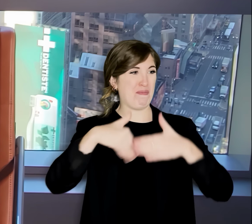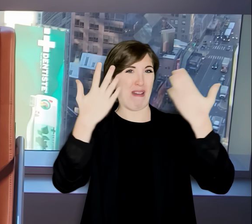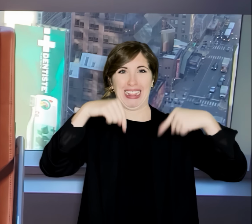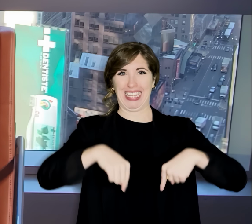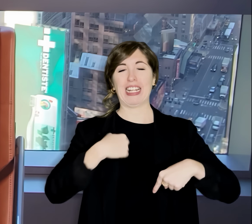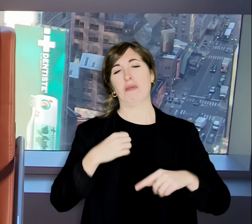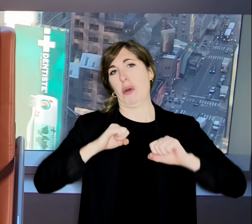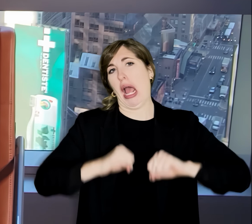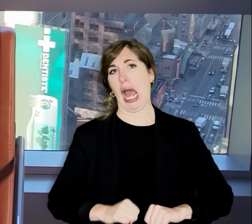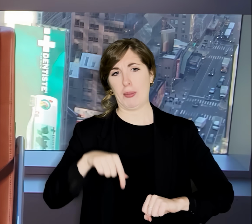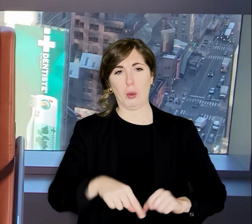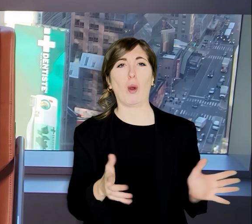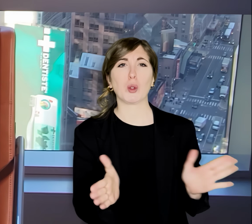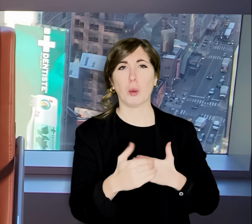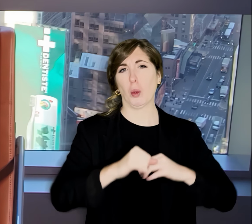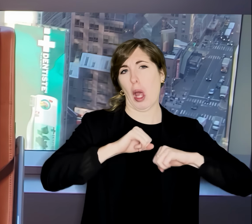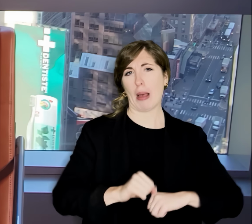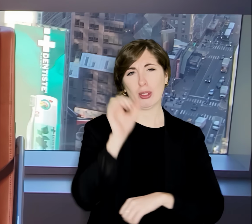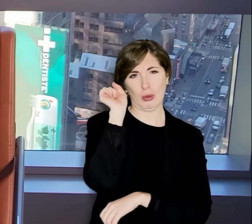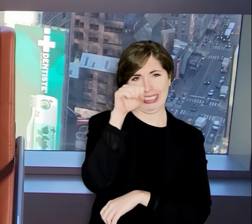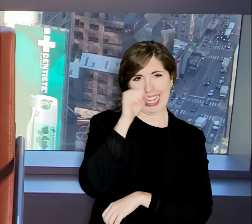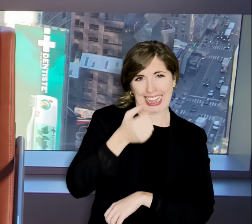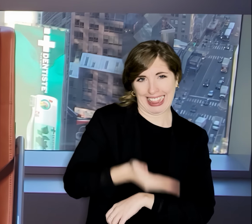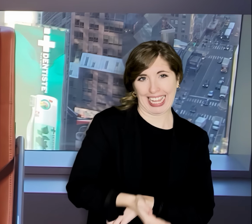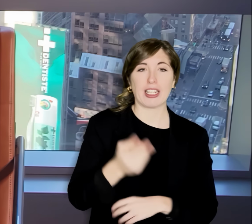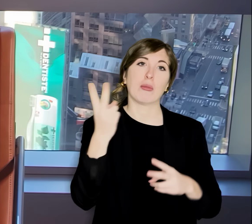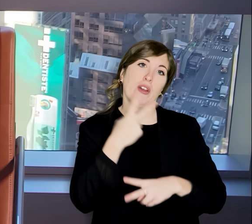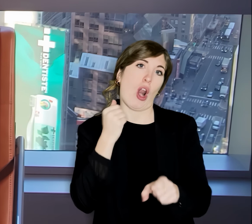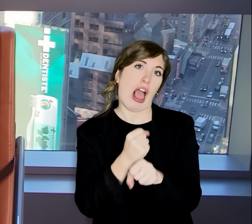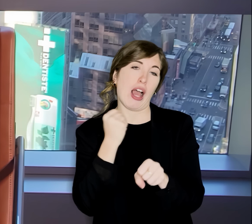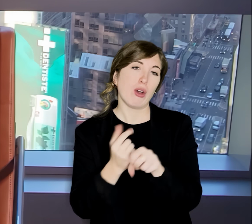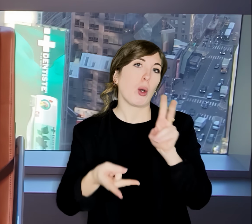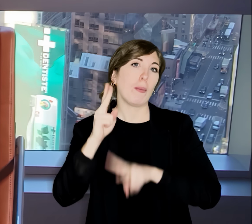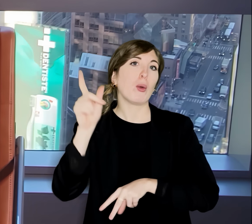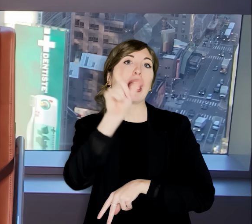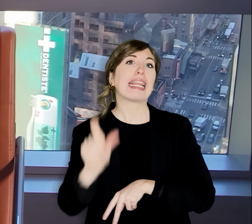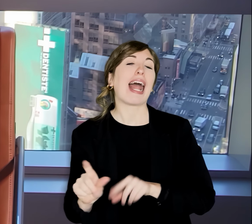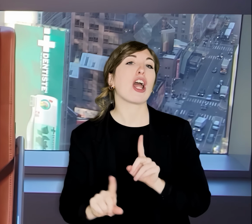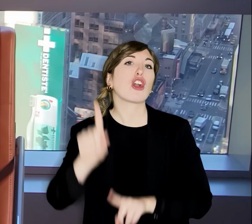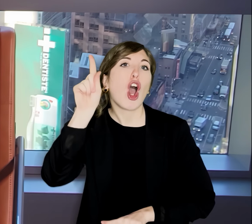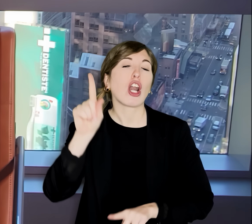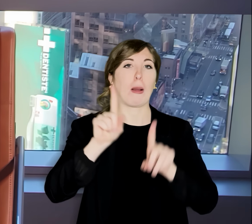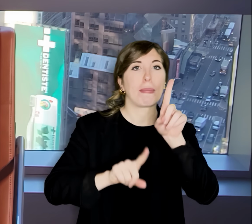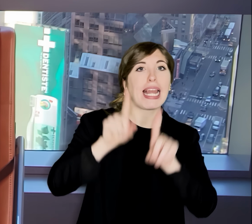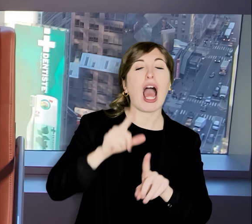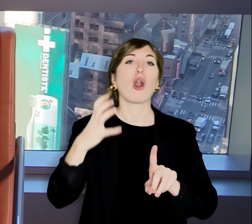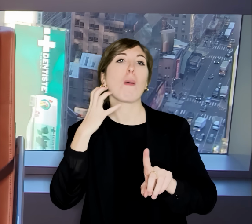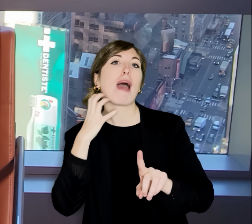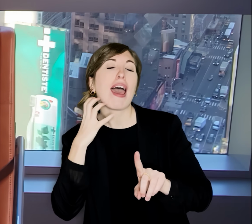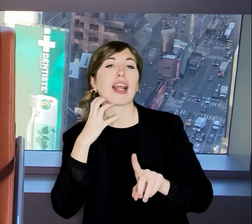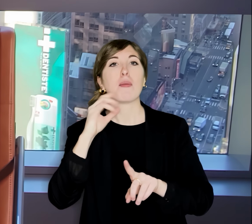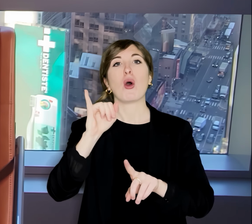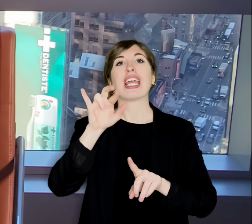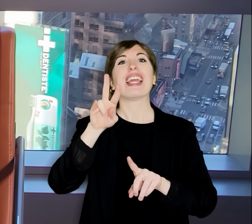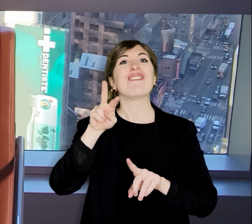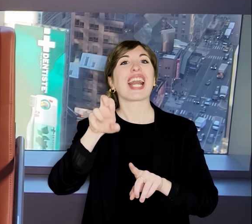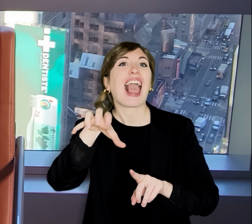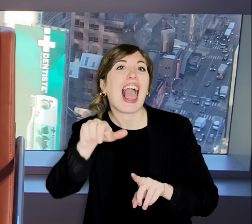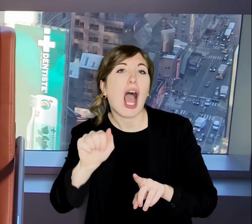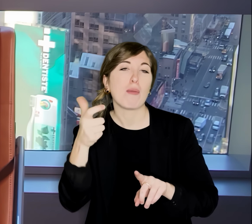Dove dove abito dove lo studio ma la mia attività principale Ovviamente nel nord Italia Milano Ivrea e Bergamo dove purtroppo il bacino